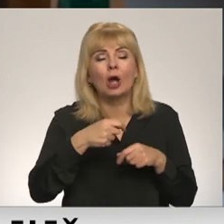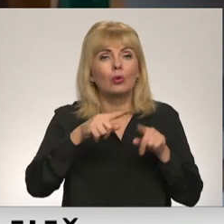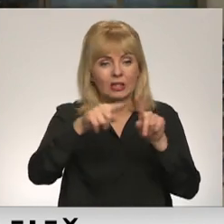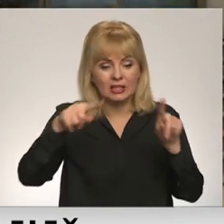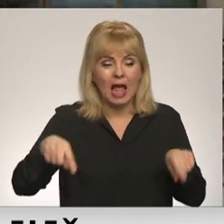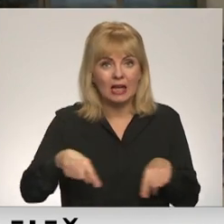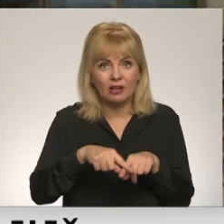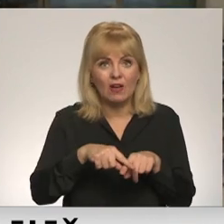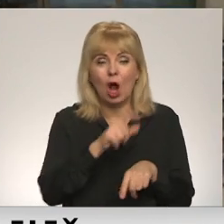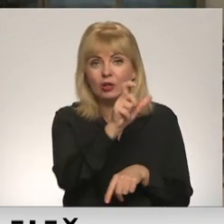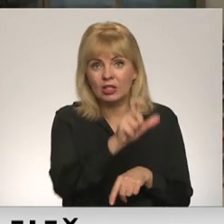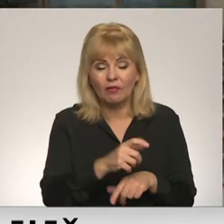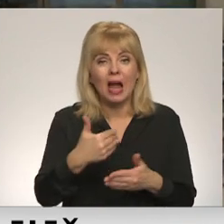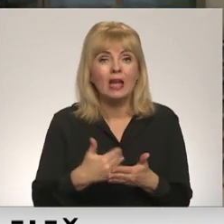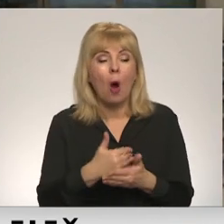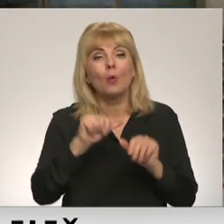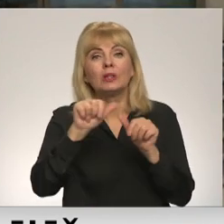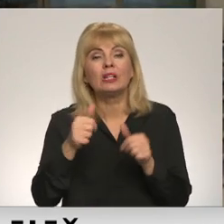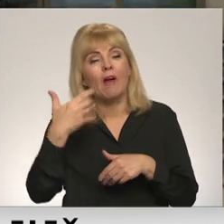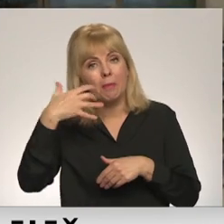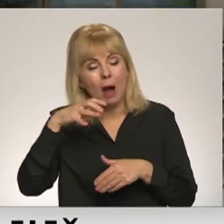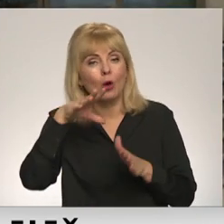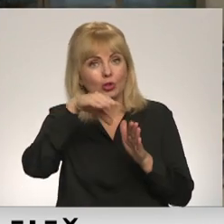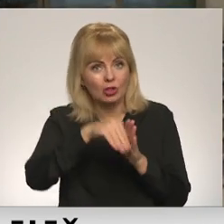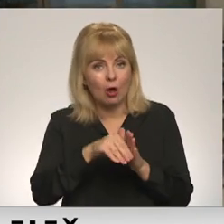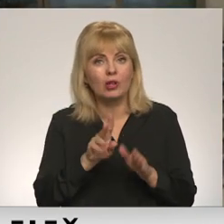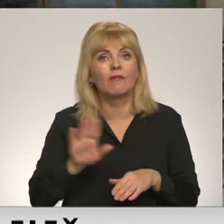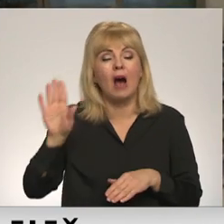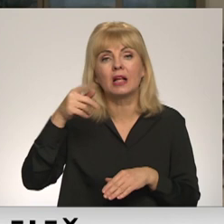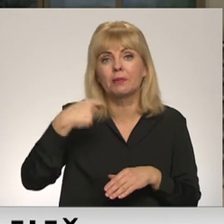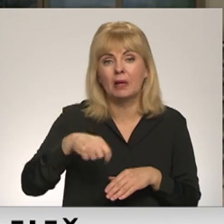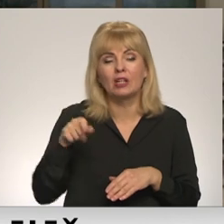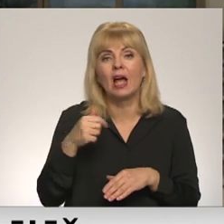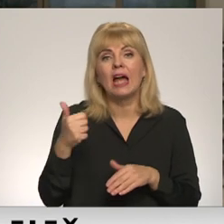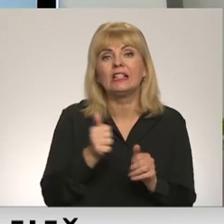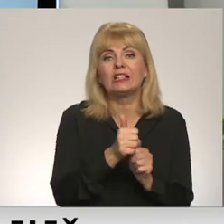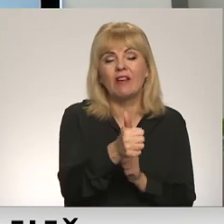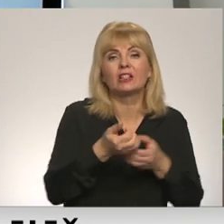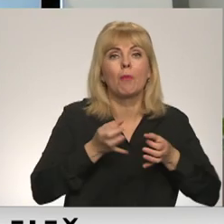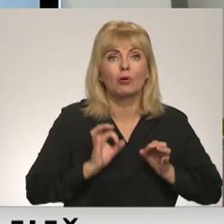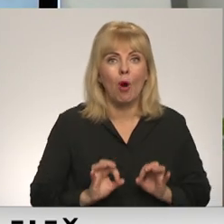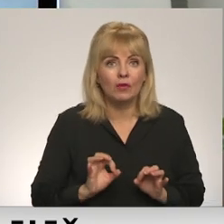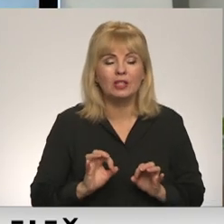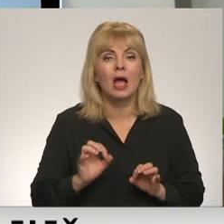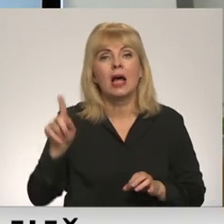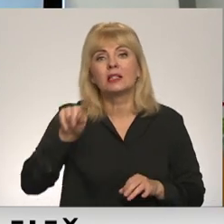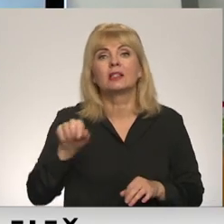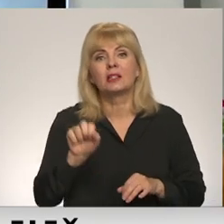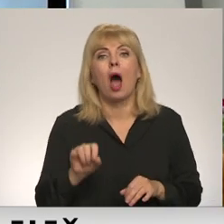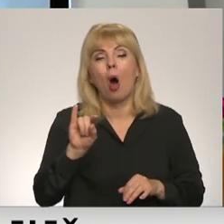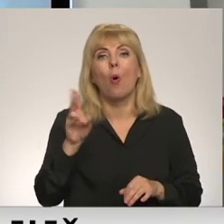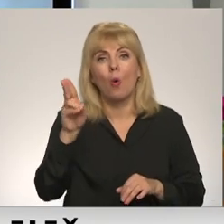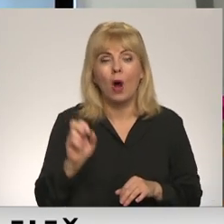sertifikātu cilvēkam. Jaunizveidotās padomes sastāvā ir arī valsts prezidenta izvirzītais profesors Arnis Sauka. Viņš